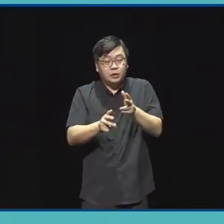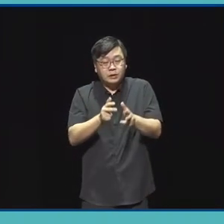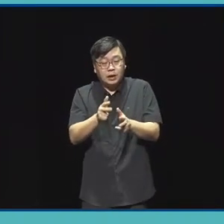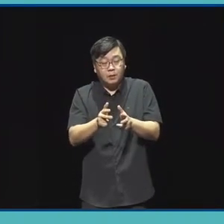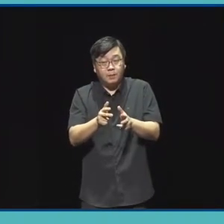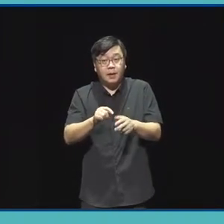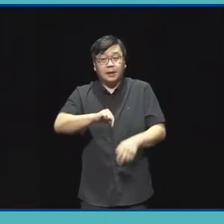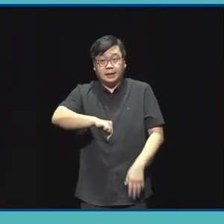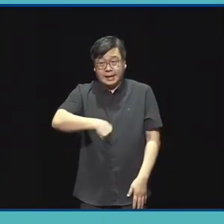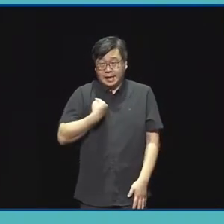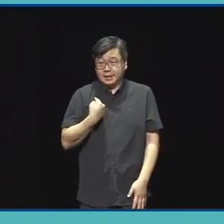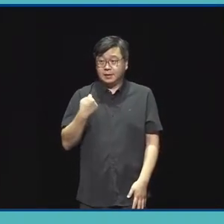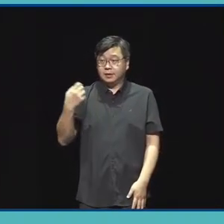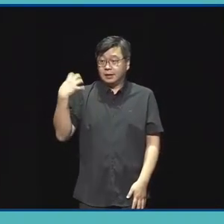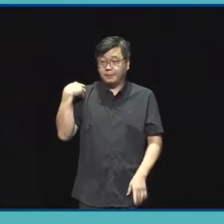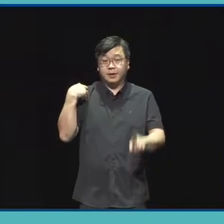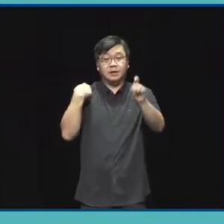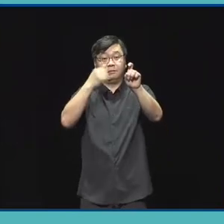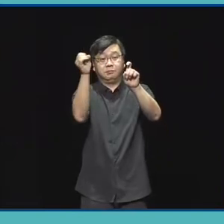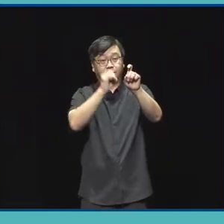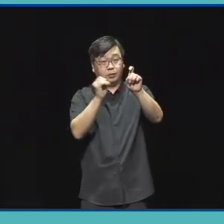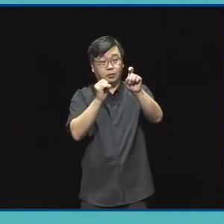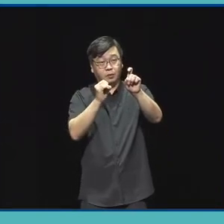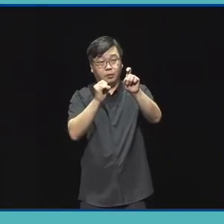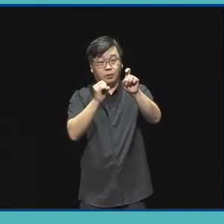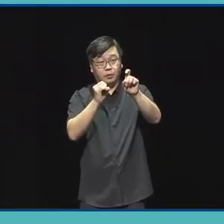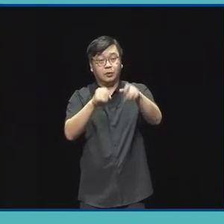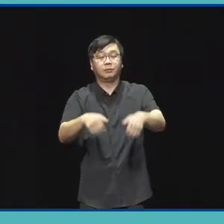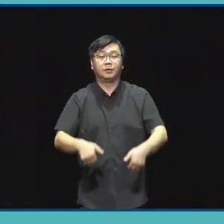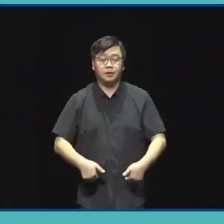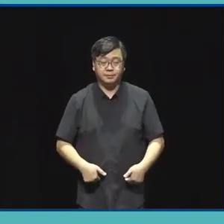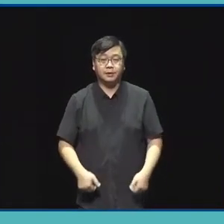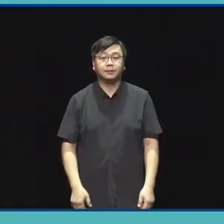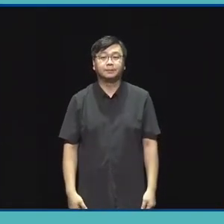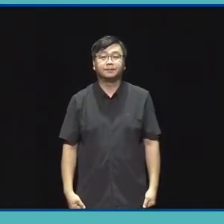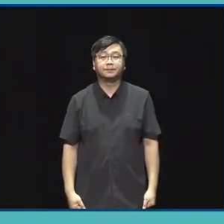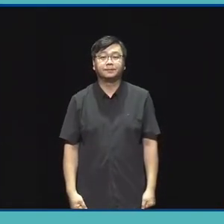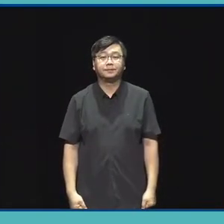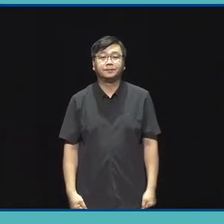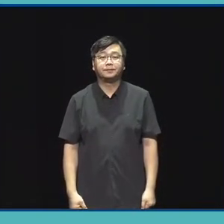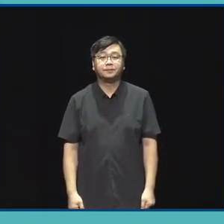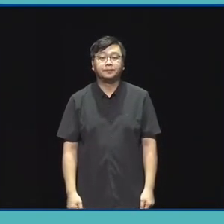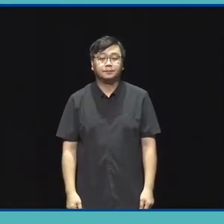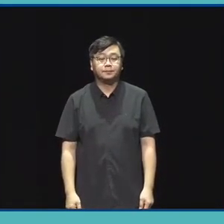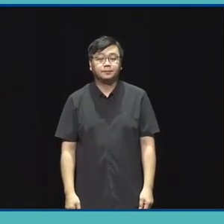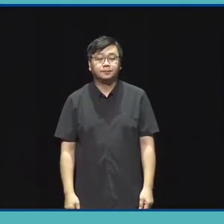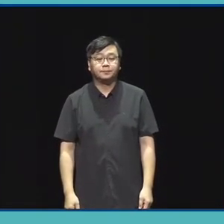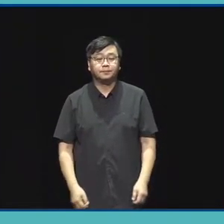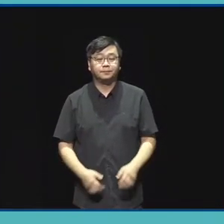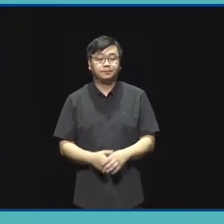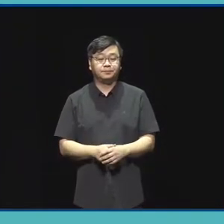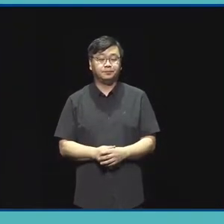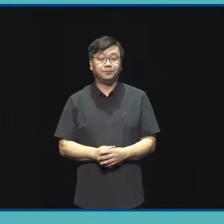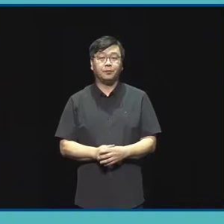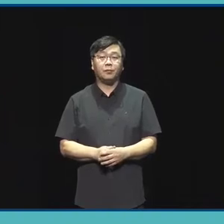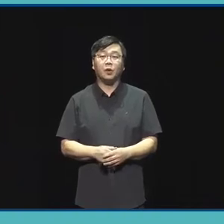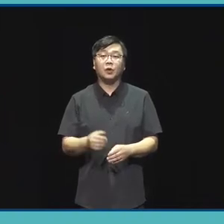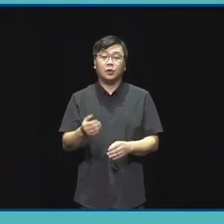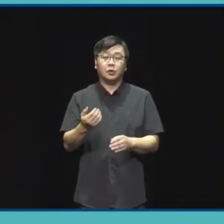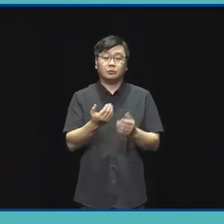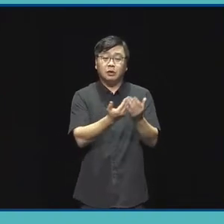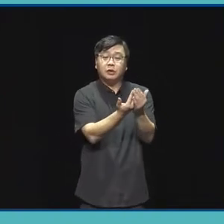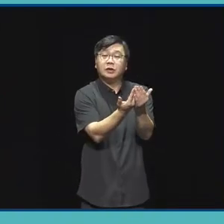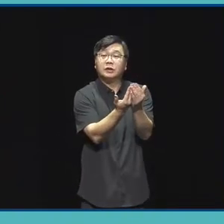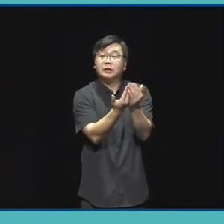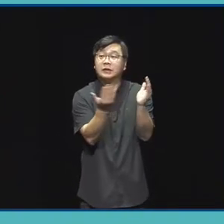총사업계 10%가 저부담으로 의무가 있다는 점 말씀을 드리겠습니다 그 아까 우수 전시 같은